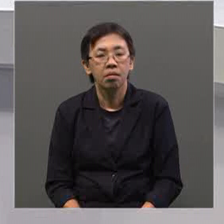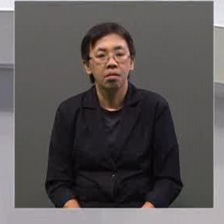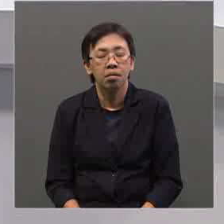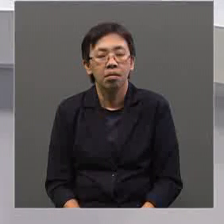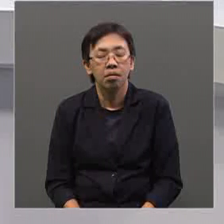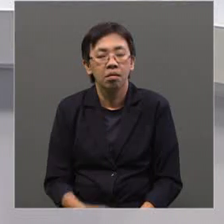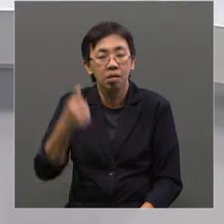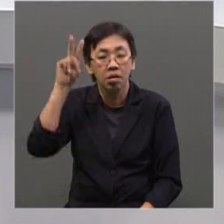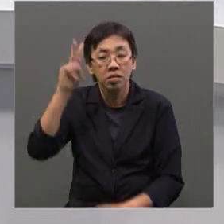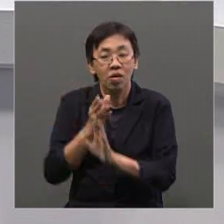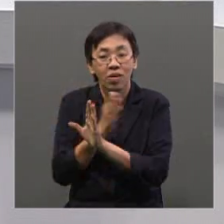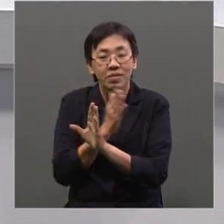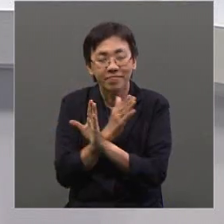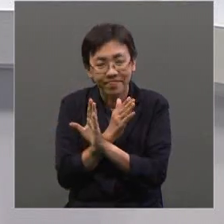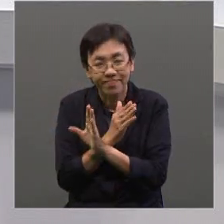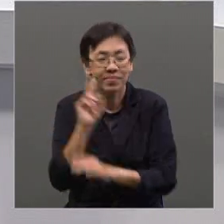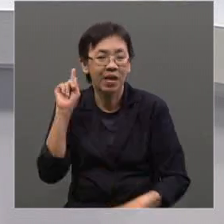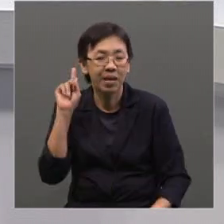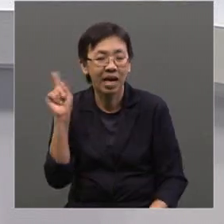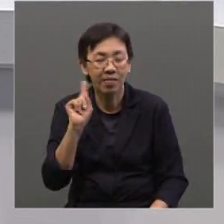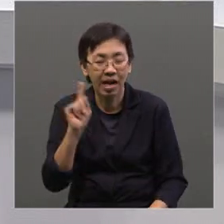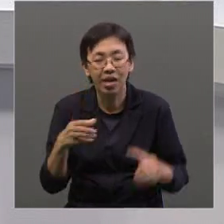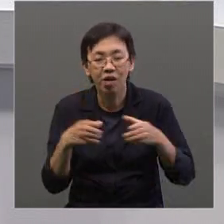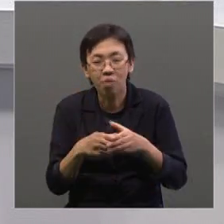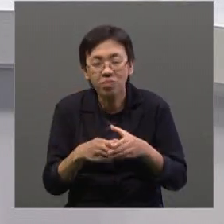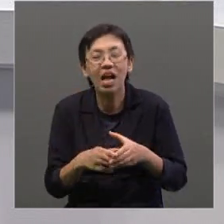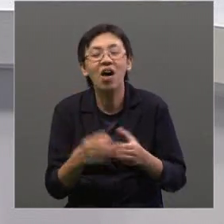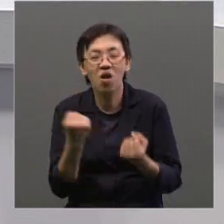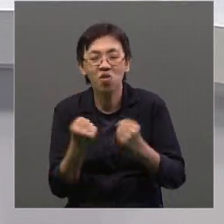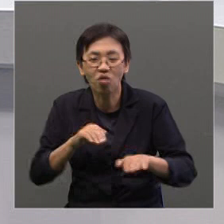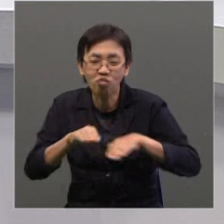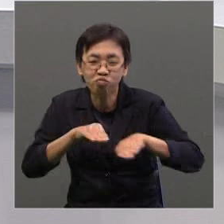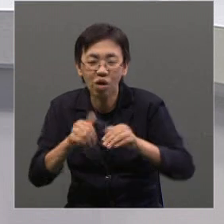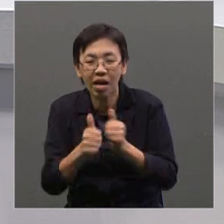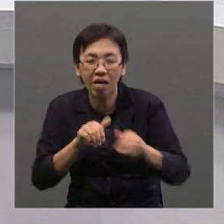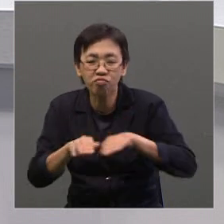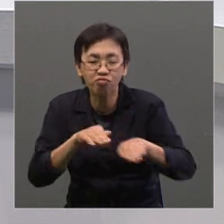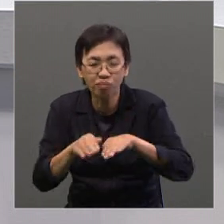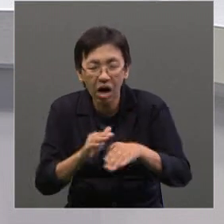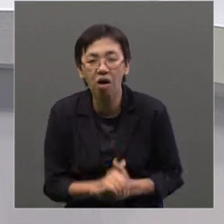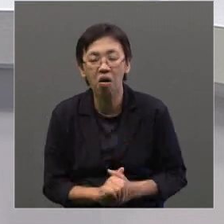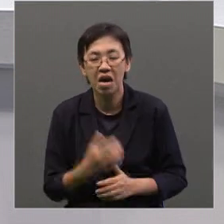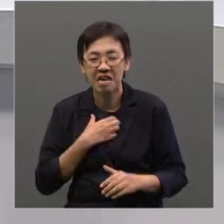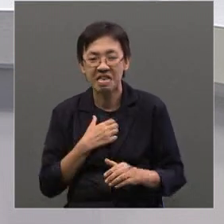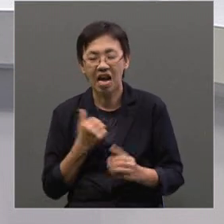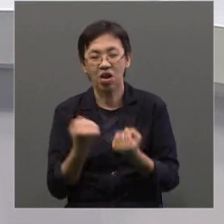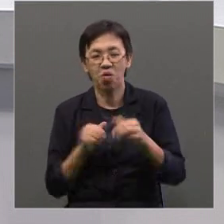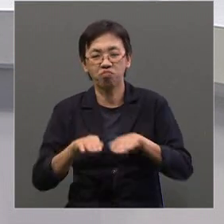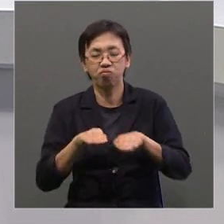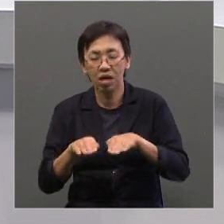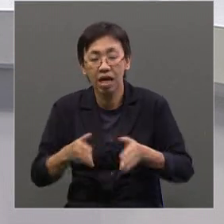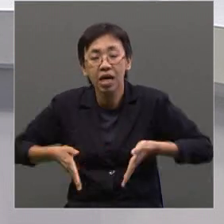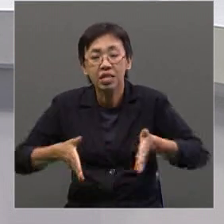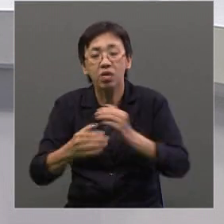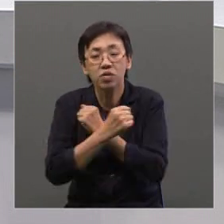เมื่อ 2วันก่อนคุณผู้ชมมีข่าวแก๊งซิ่งรถออกมาท้าทายตำรวจปิดถนนประลองความเร็วบนถนนสุขุมวิท